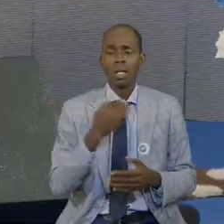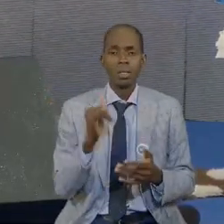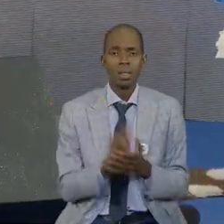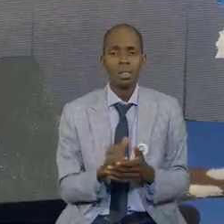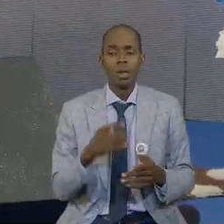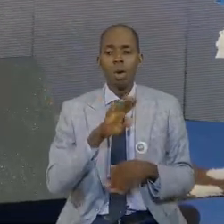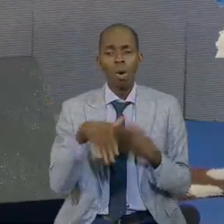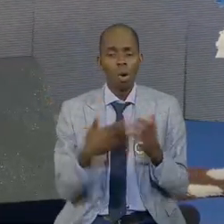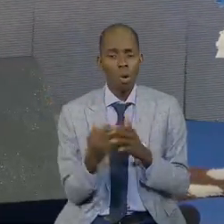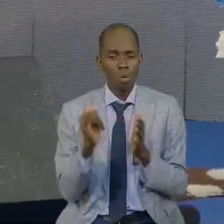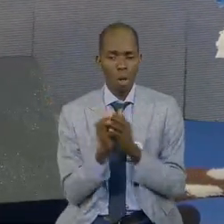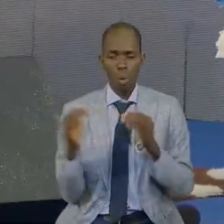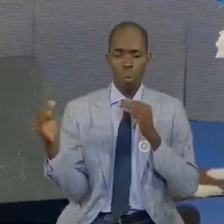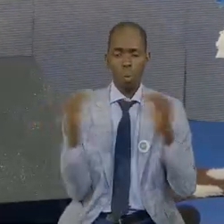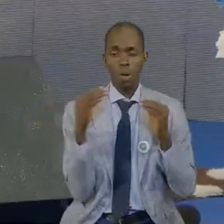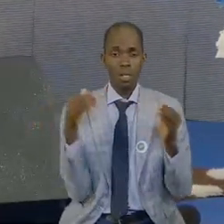données,